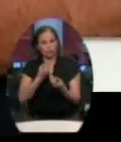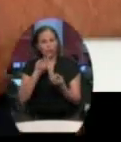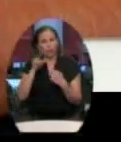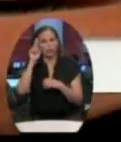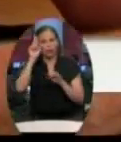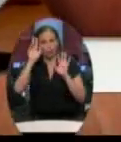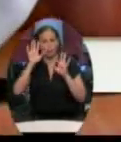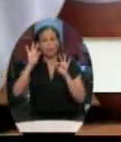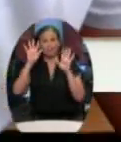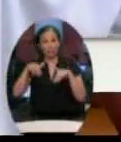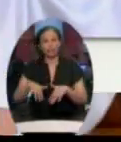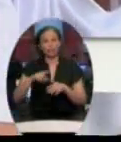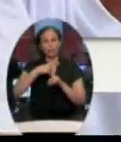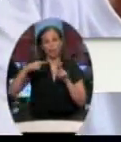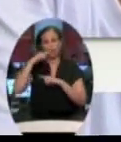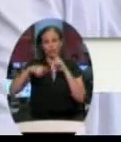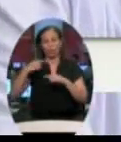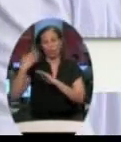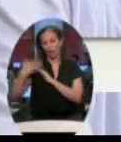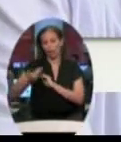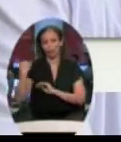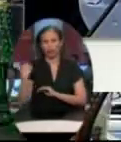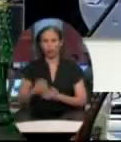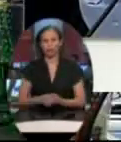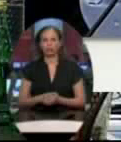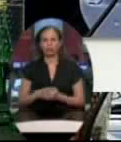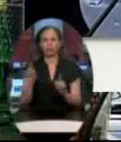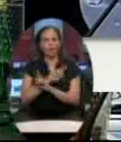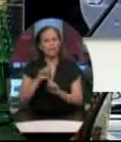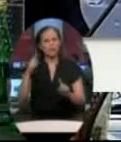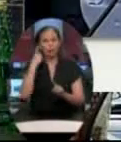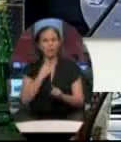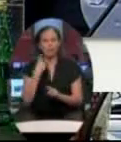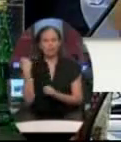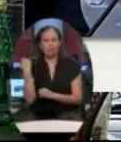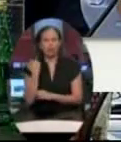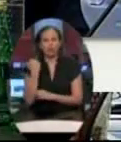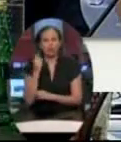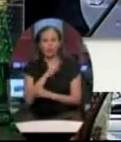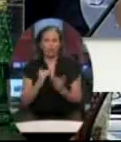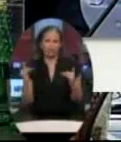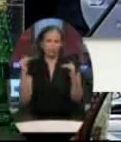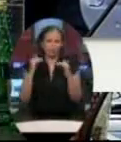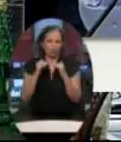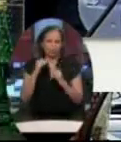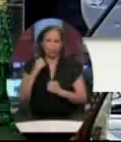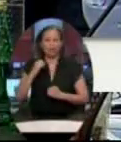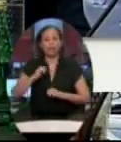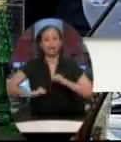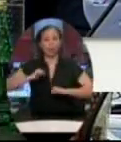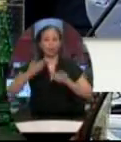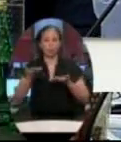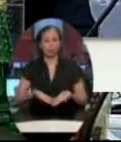מ10,000 תיקים נפתחו בחצי השנה האחרונה. האיסור הפלילי הוא איסור קשה והוא לא מתאים להתנהגות הזאת,